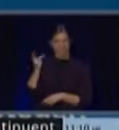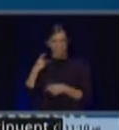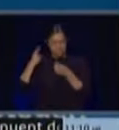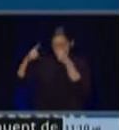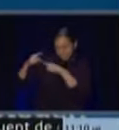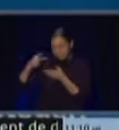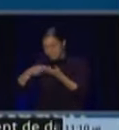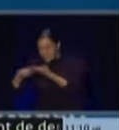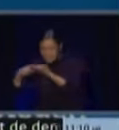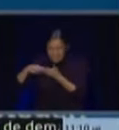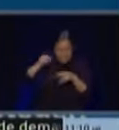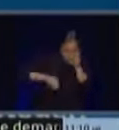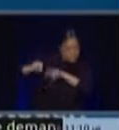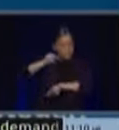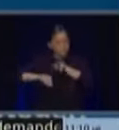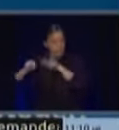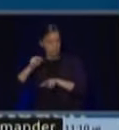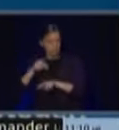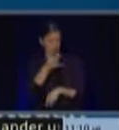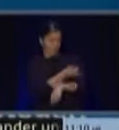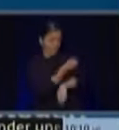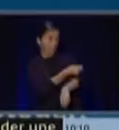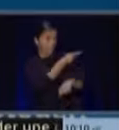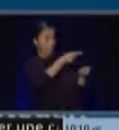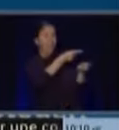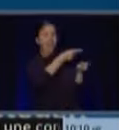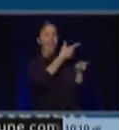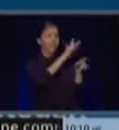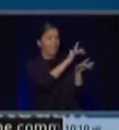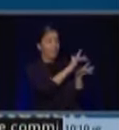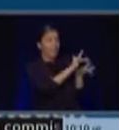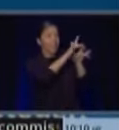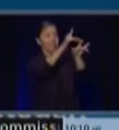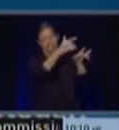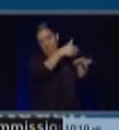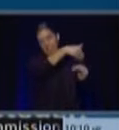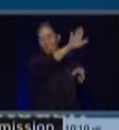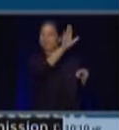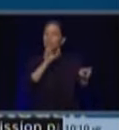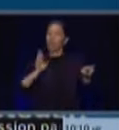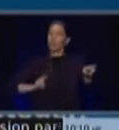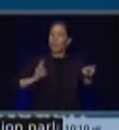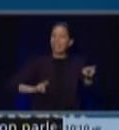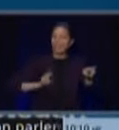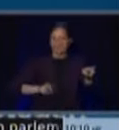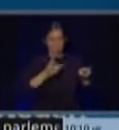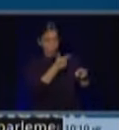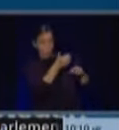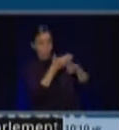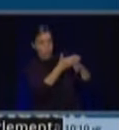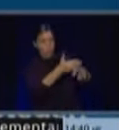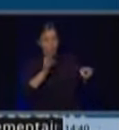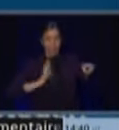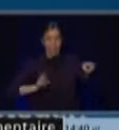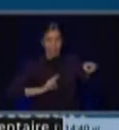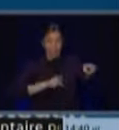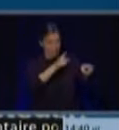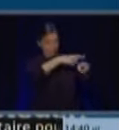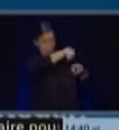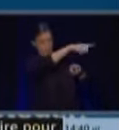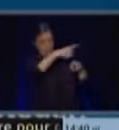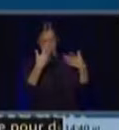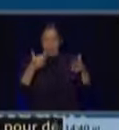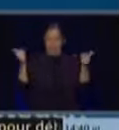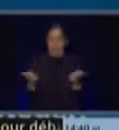façons possibles d'inciter les infirmières qui ont quitté le réseau dans les dernières années, surtout celles qui ont de l'expérience en